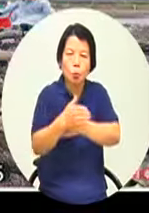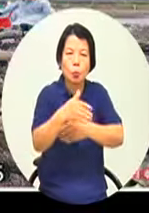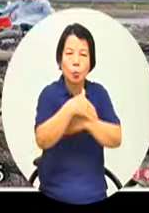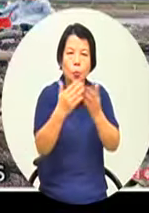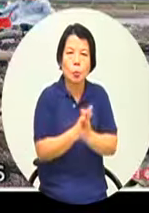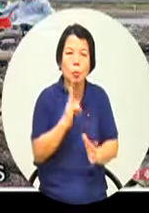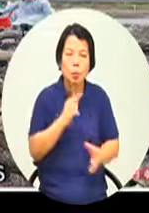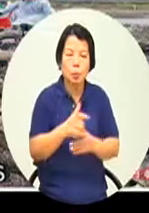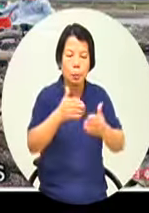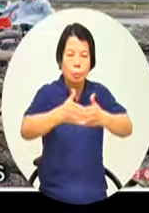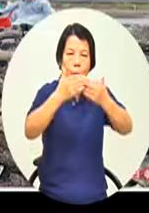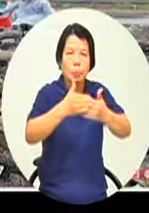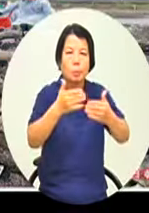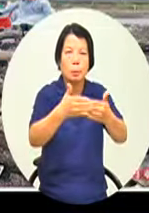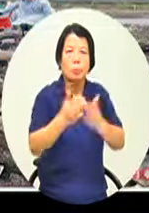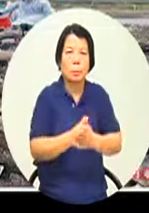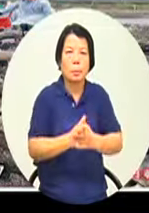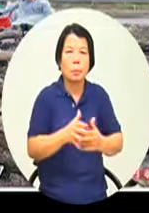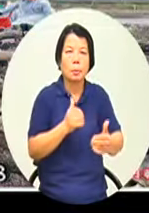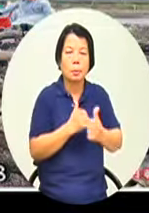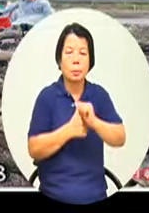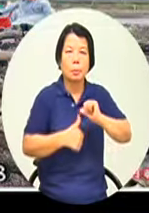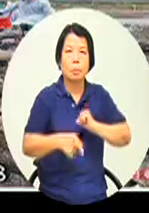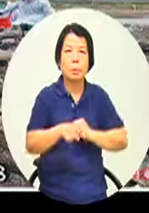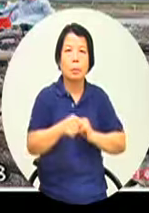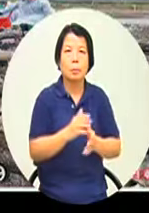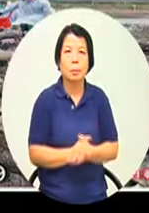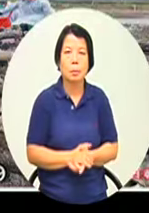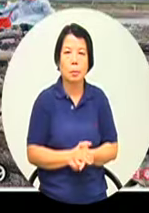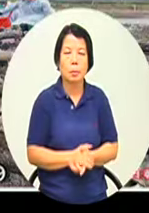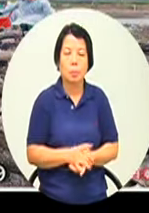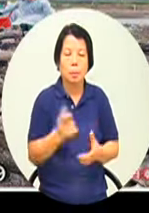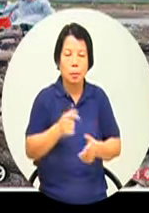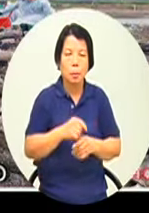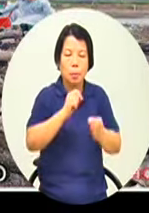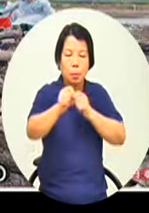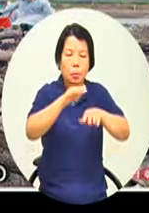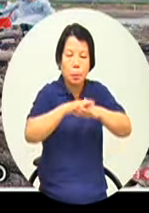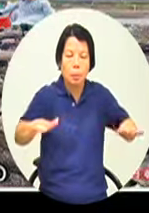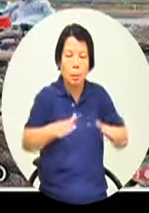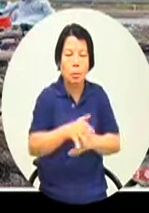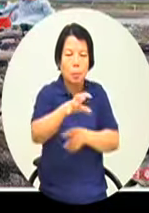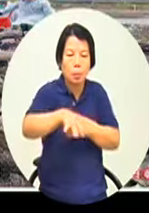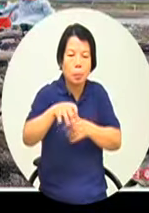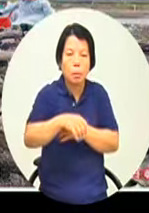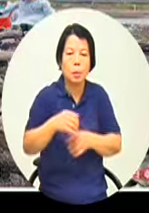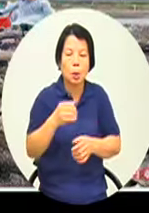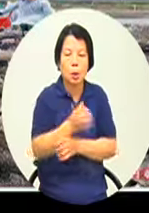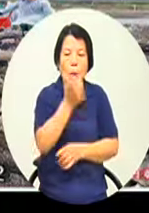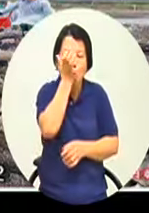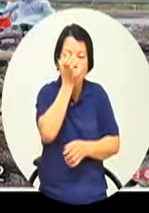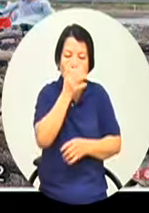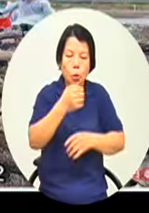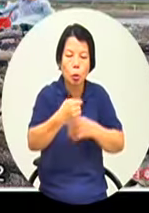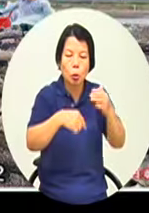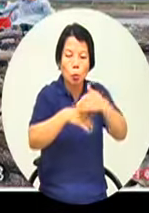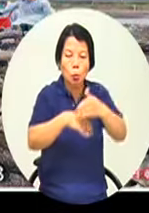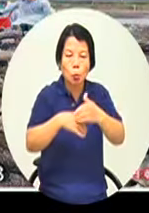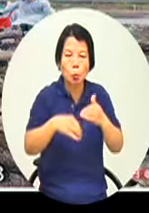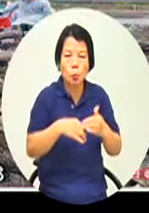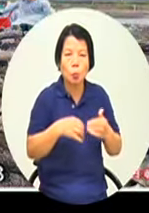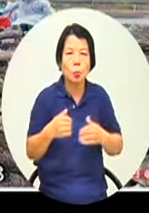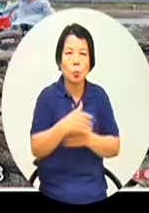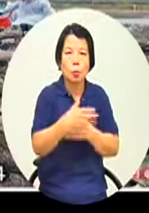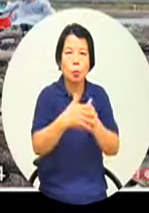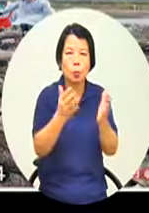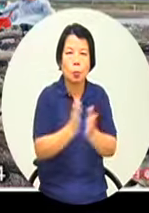打趴那解决方式为何那我们永安的龙潭石斑冻死九成那恐断货